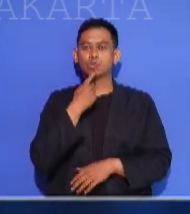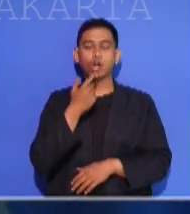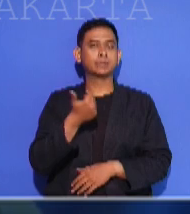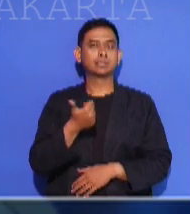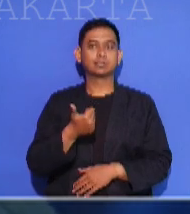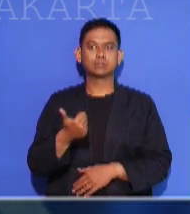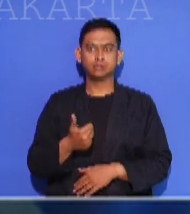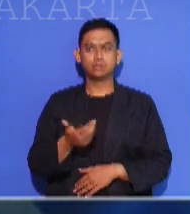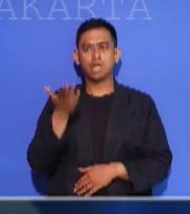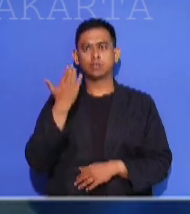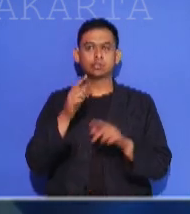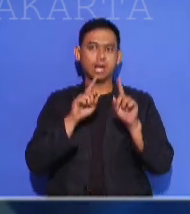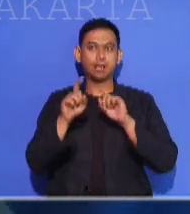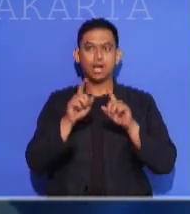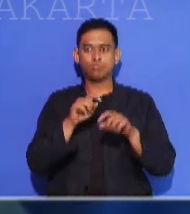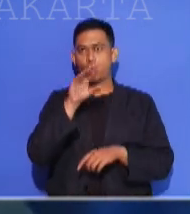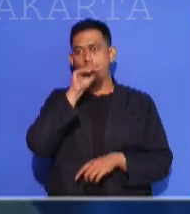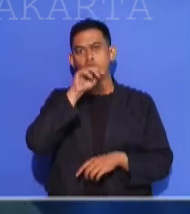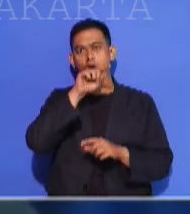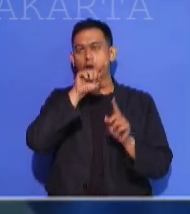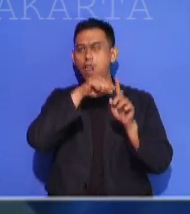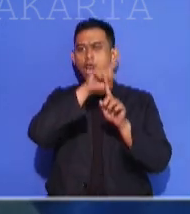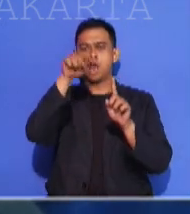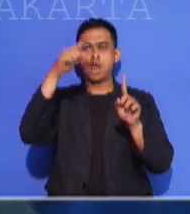Ditanyain tuh berbelit-belit terus. Kami semuanya. Iya.